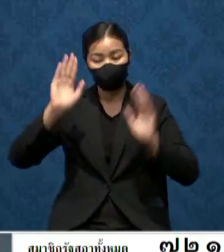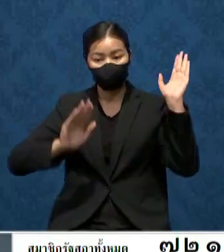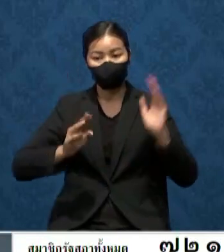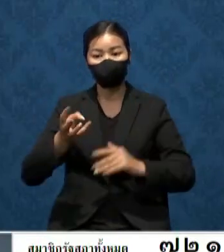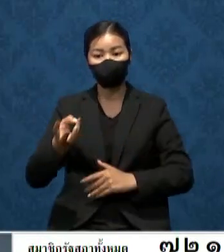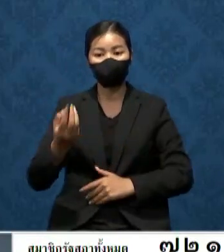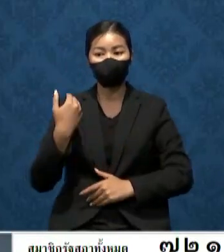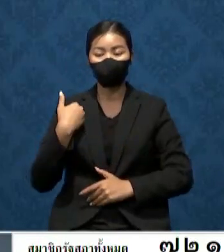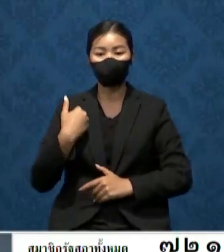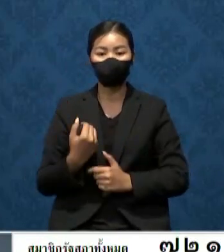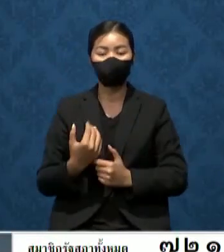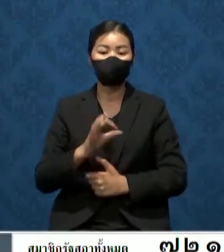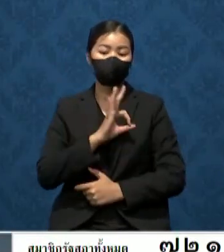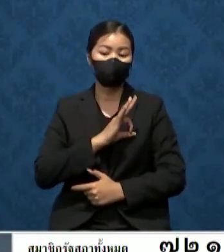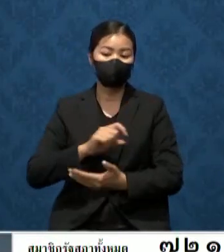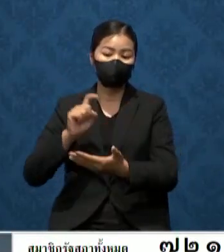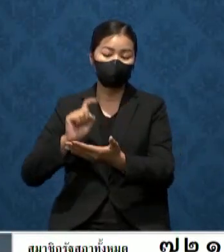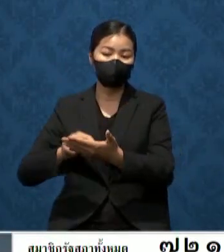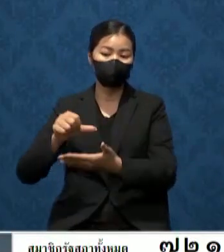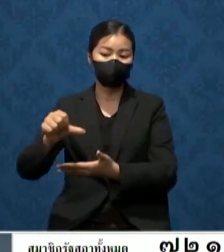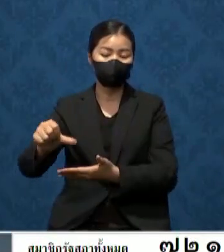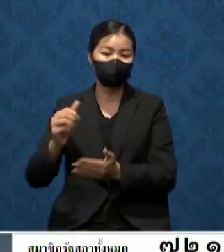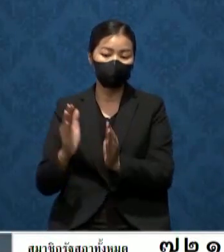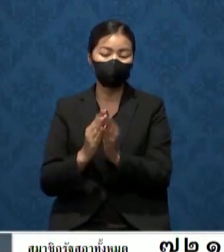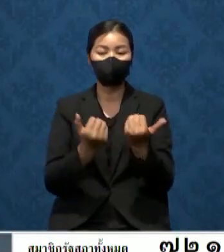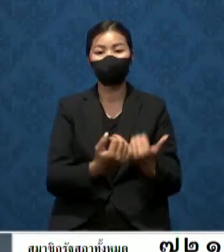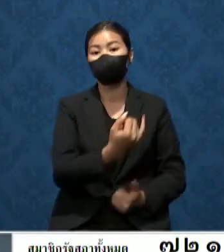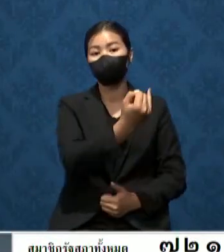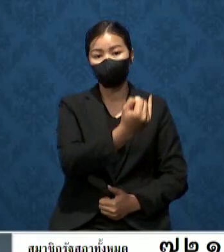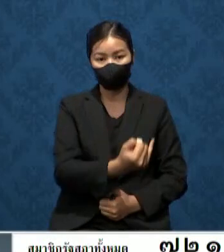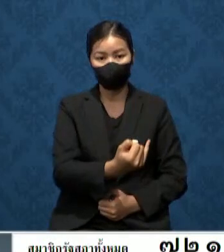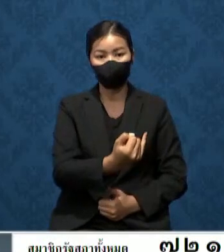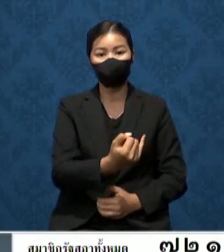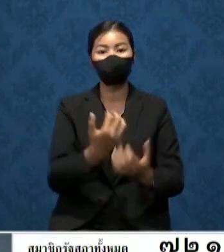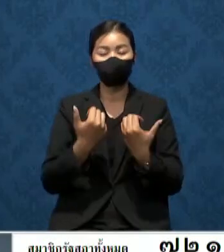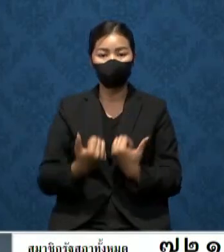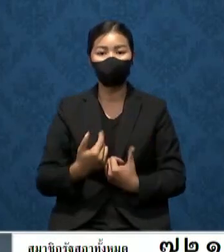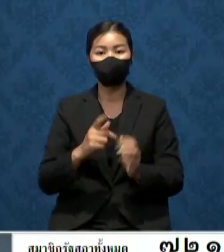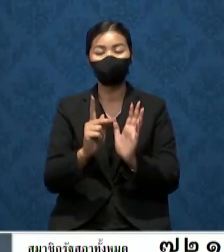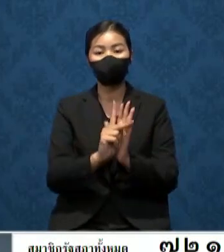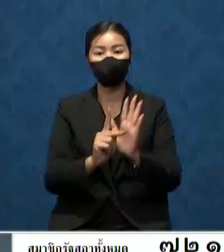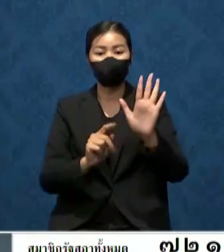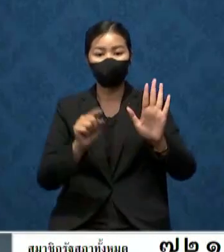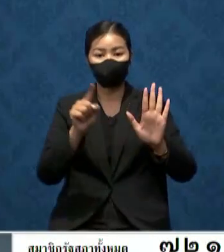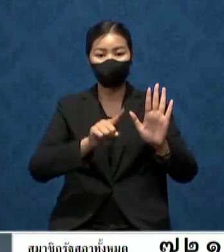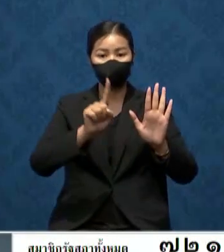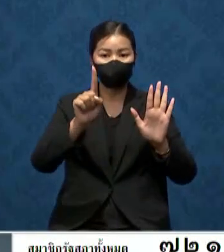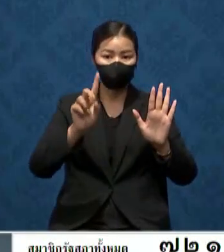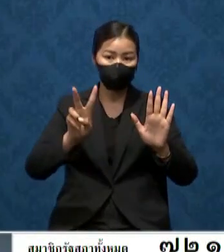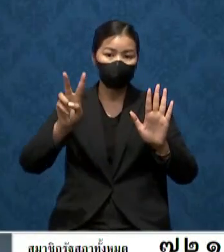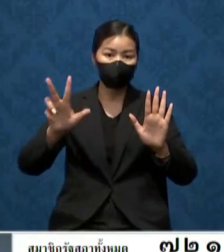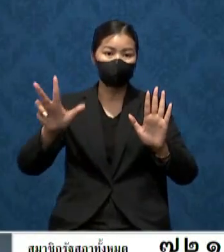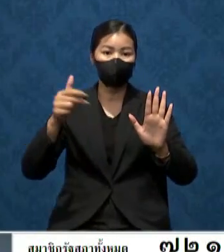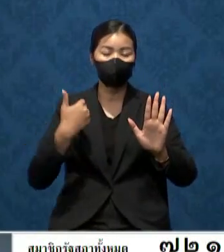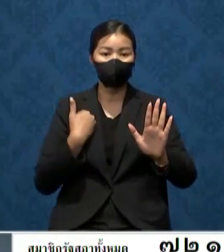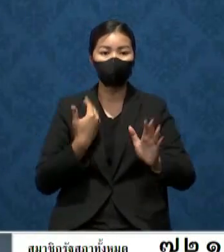ดังนั้นทั้ง 3ถ้า/15/25/3ในส่วนตัวของผมผมขอ